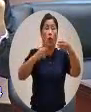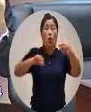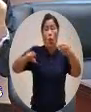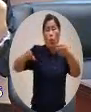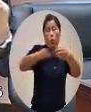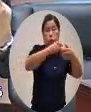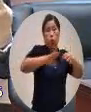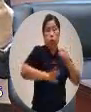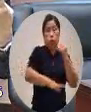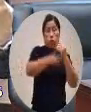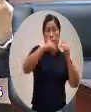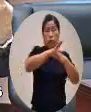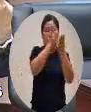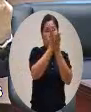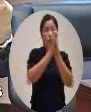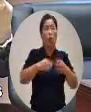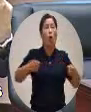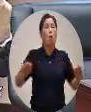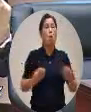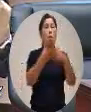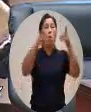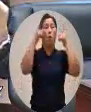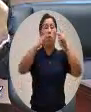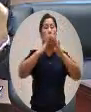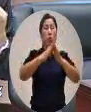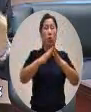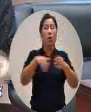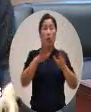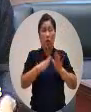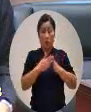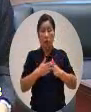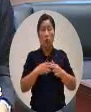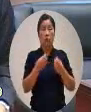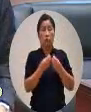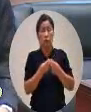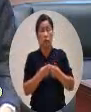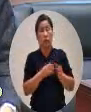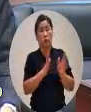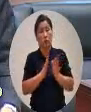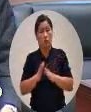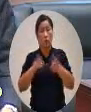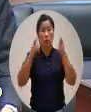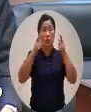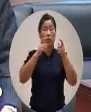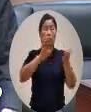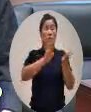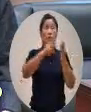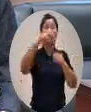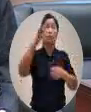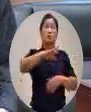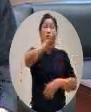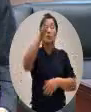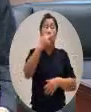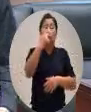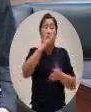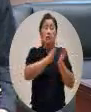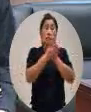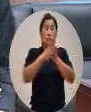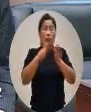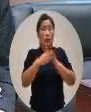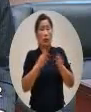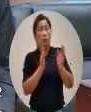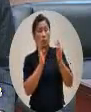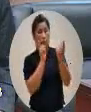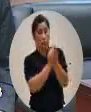能夠做氣候變遷的調適其實讓高雄更安全其實是非常重要的那下面這是